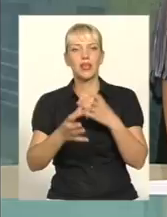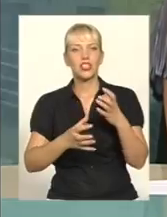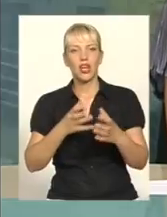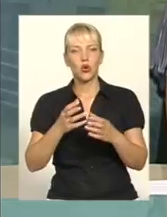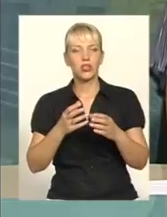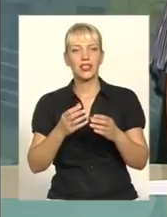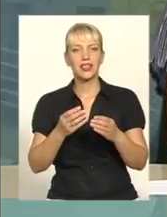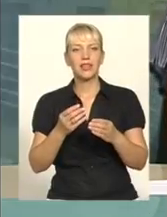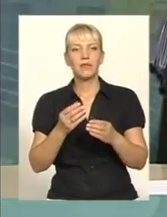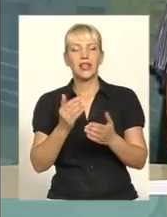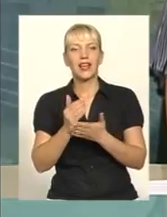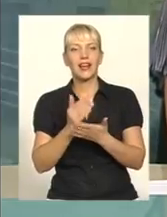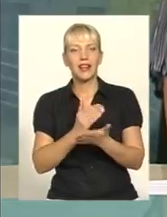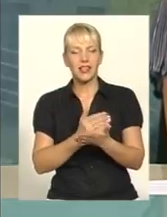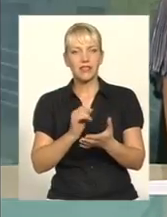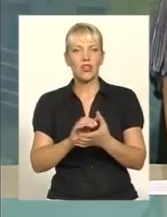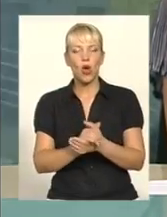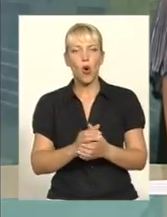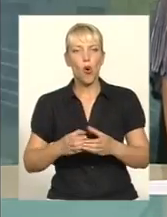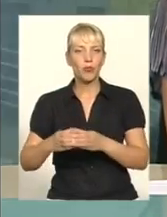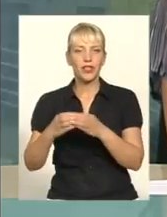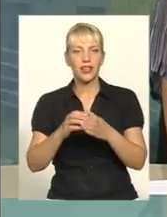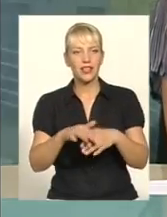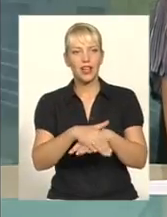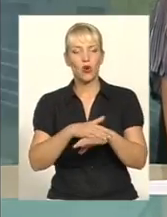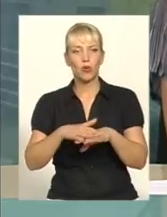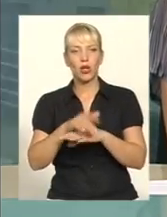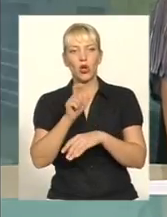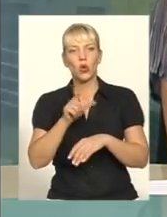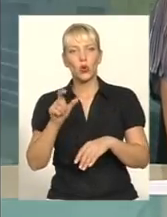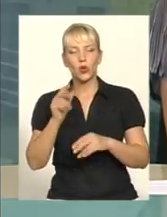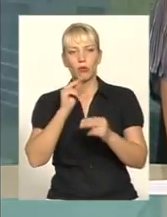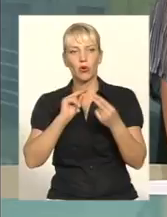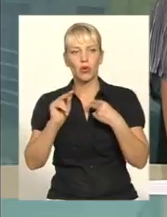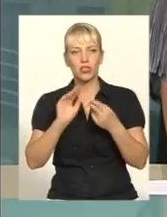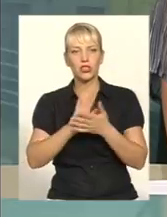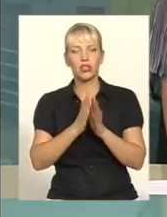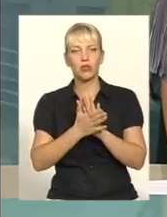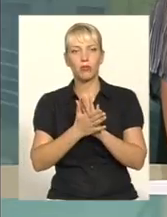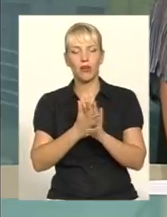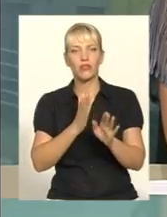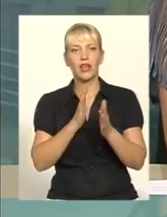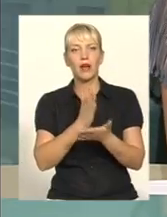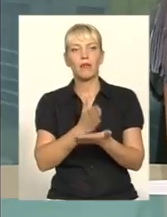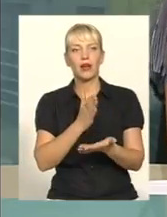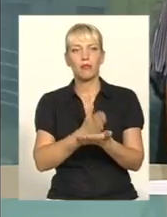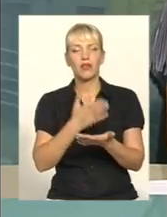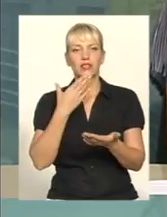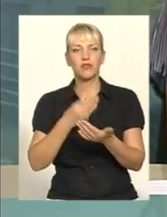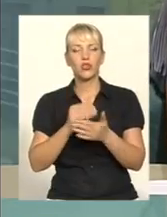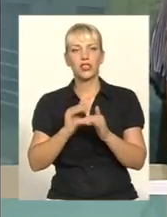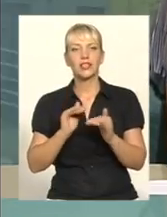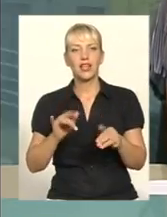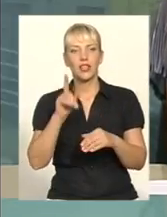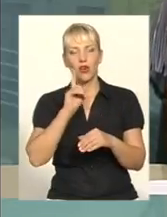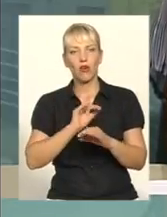і об'єднання громади люди покращили умови перебування своїх дітей,